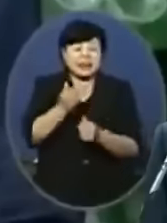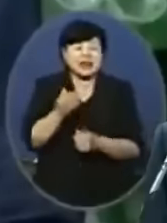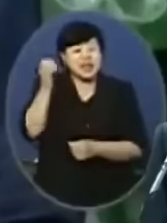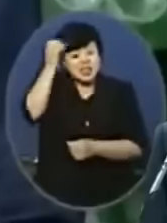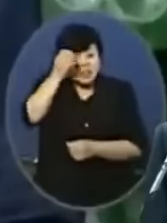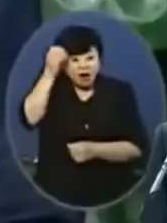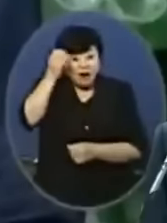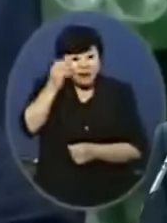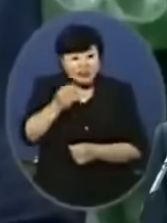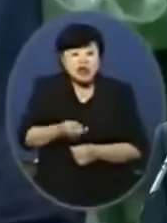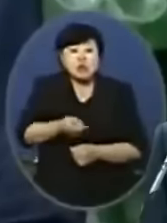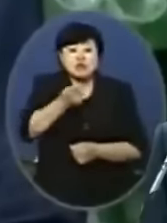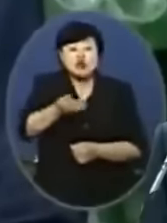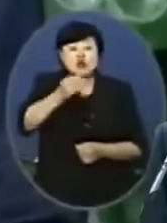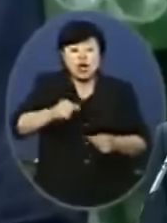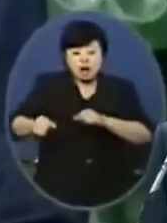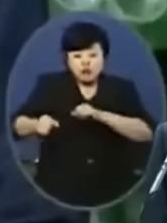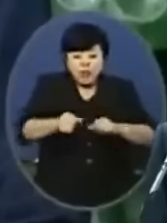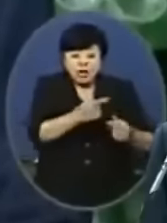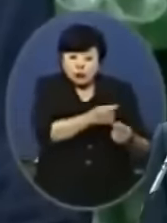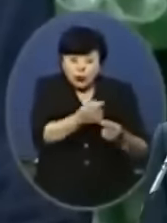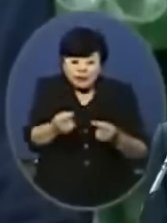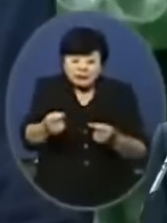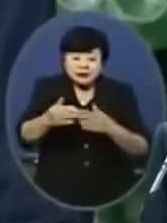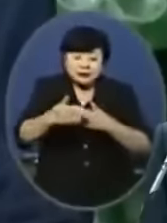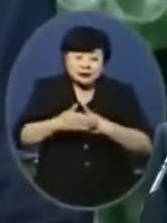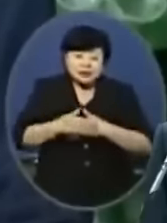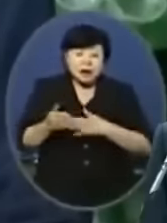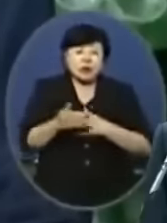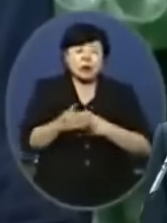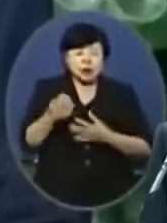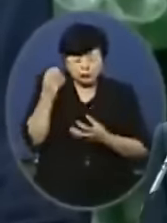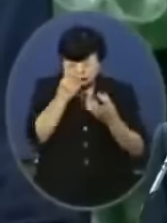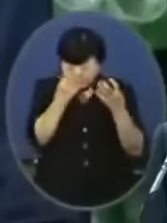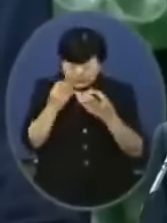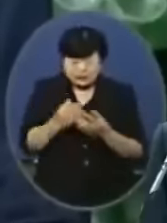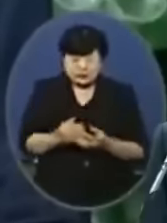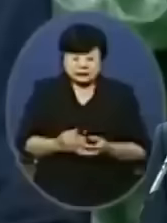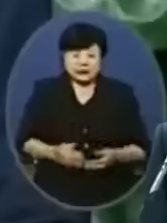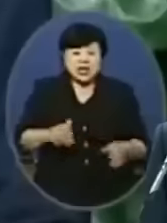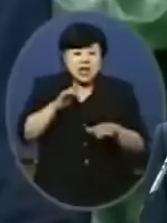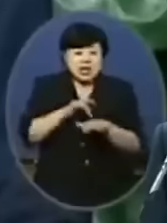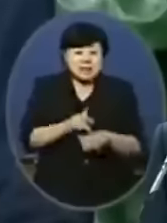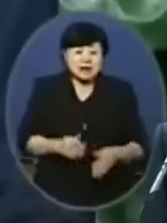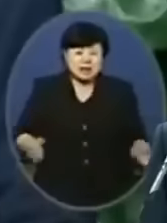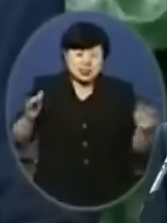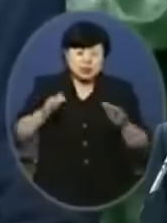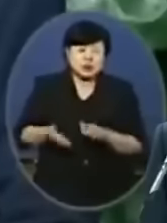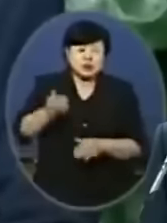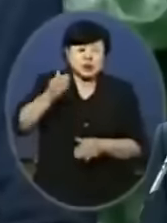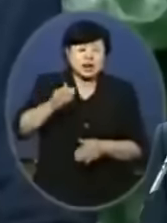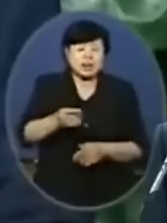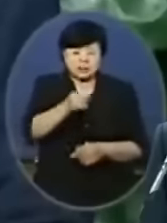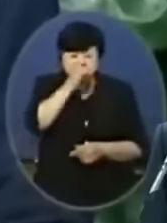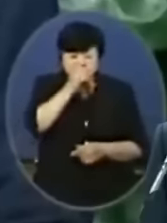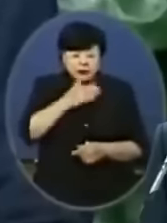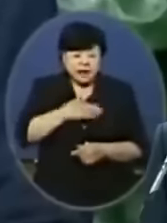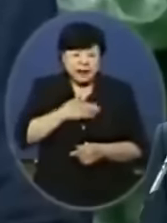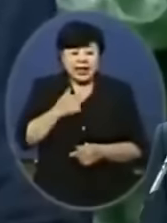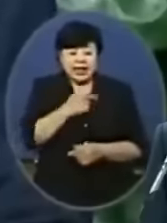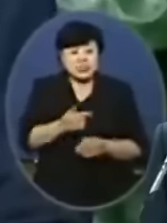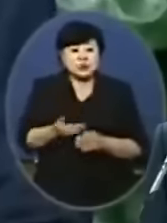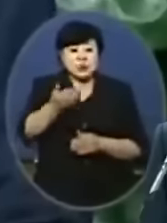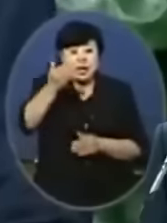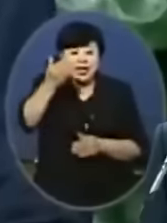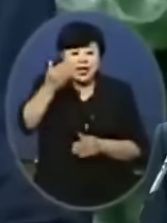영이 수면에 운행하신 것처럼 내가 공허하고 혼돈하며 허감이 깊은 무에 내게 타게 와 있을지라도 나의 가슴